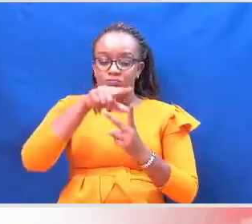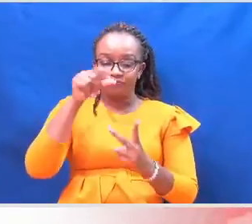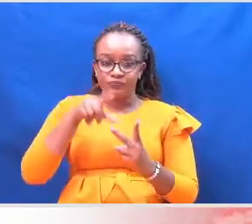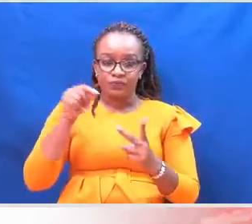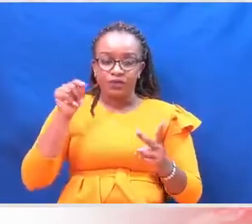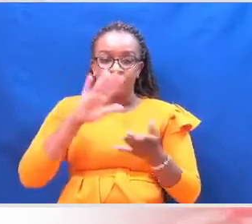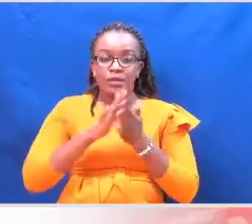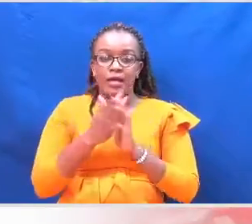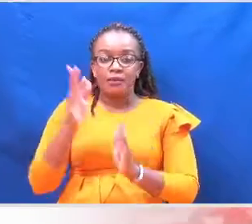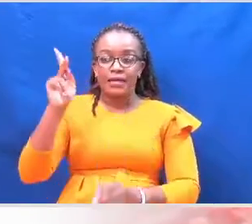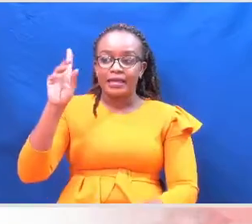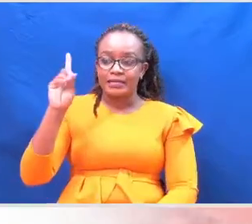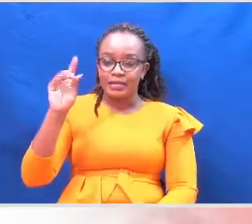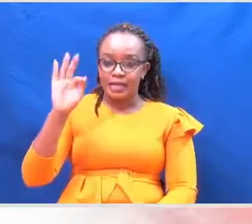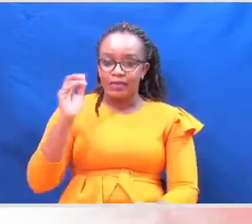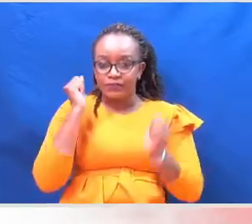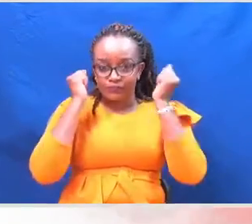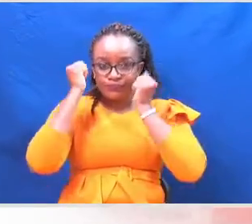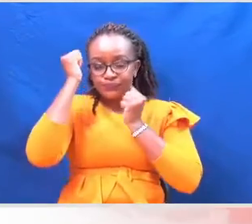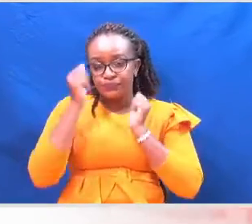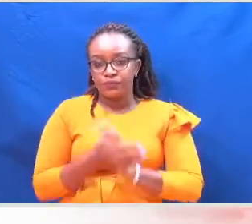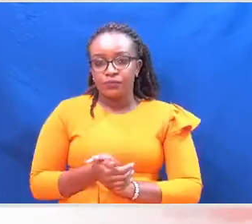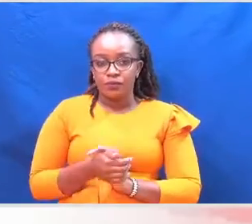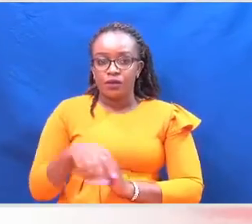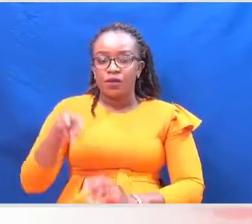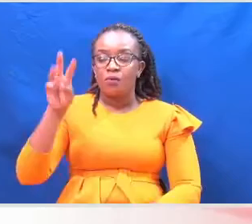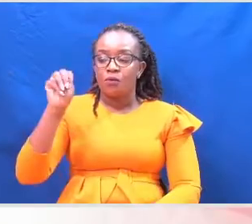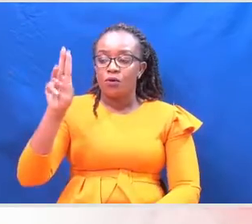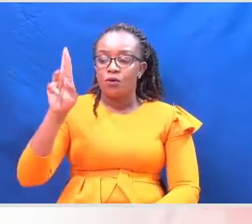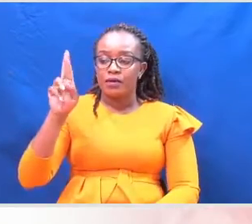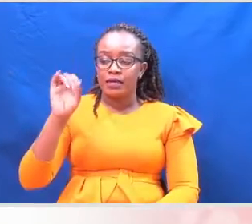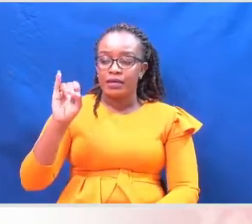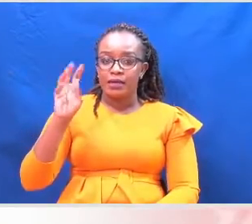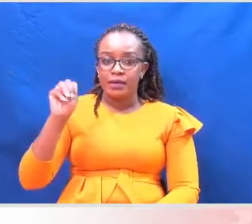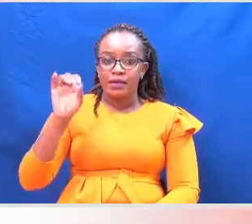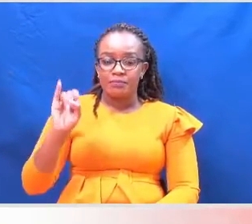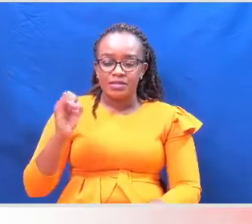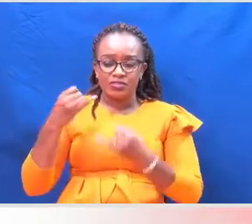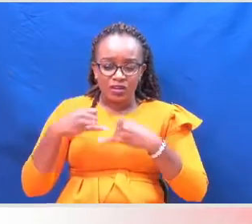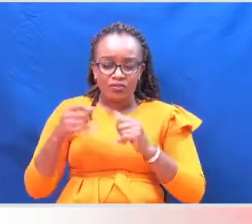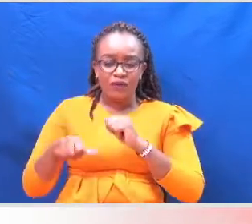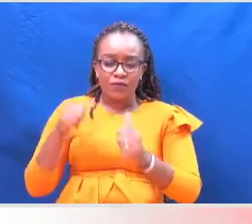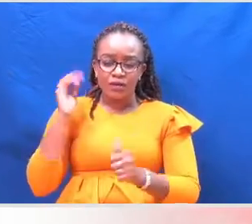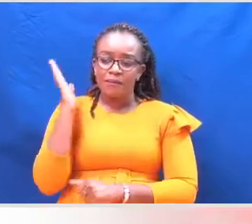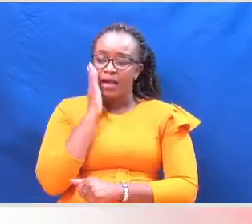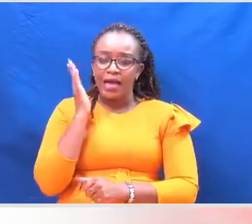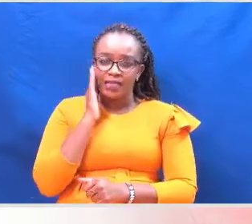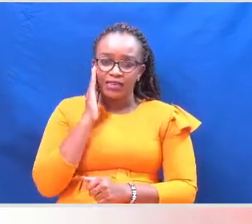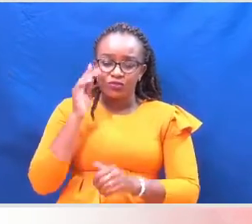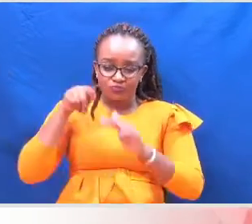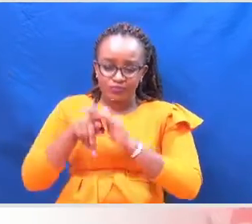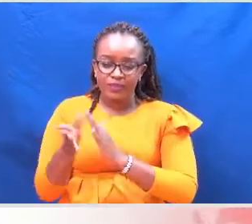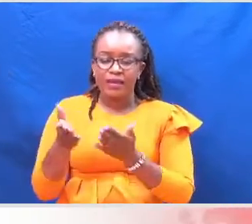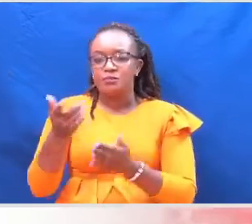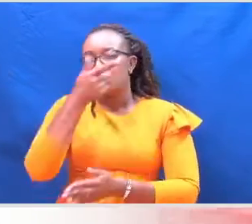kinacholinda nchi KDF. Washington Murimi hakutaka mama yake afike hapa kwa sababu aliona atasumbuka kwa kuwa